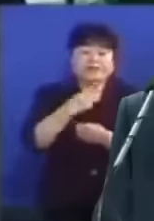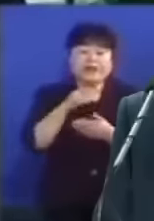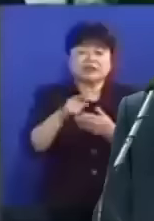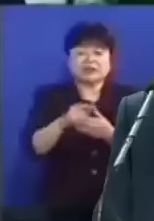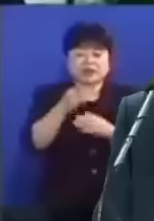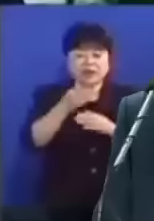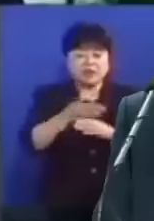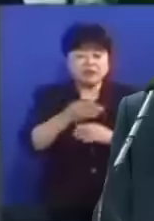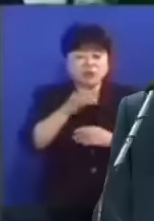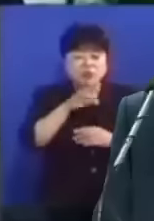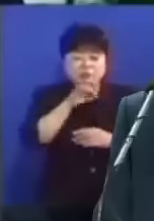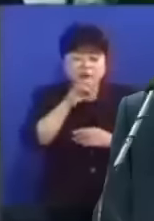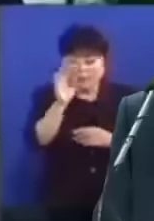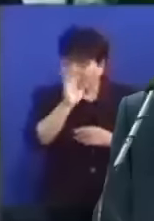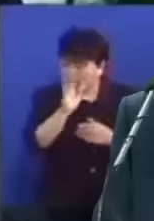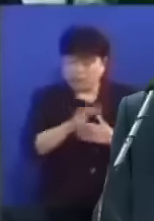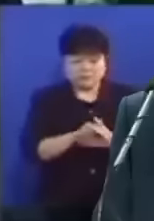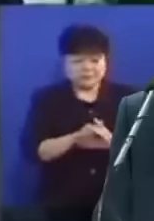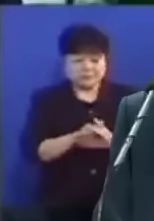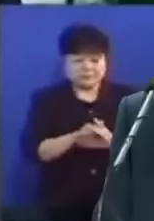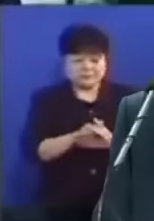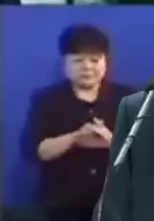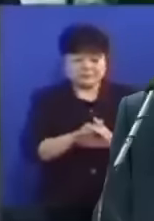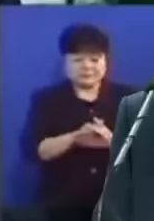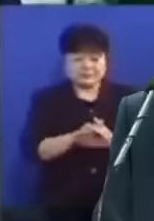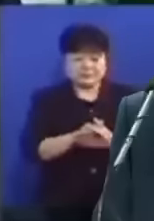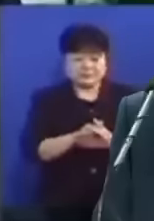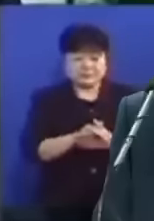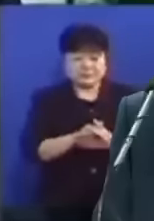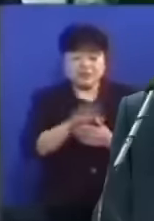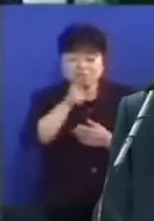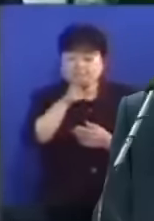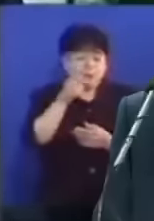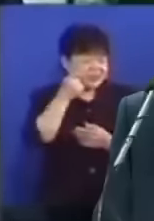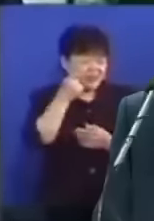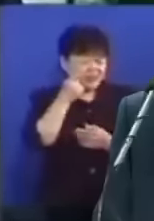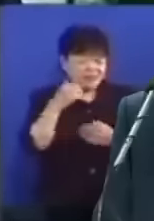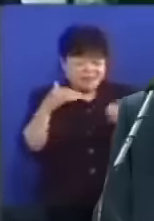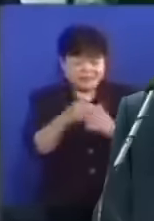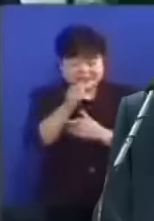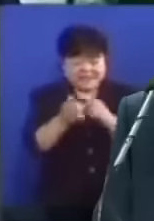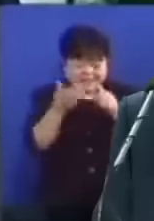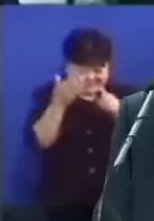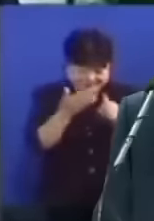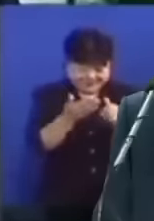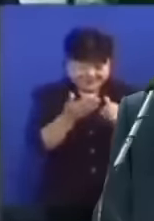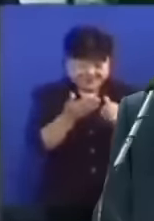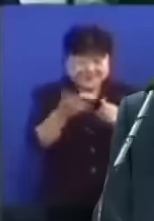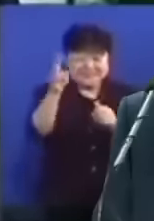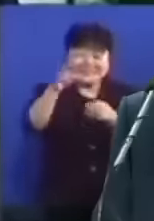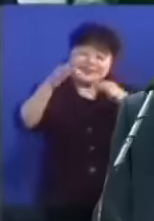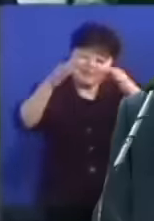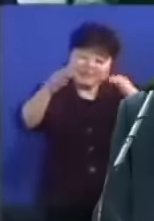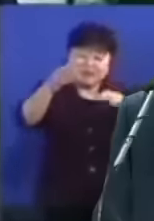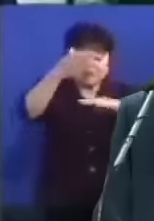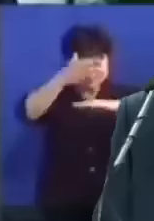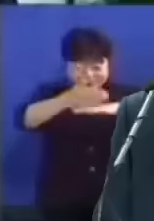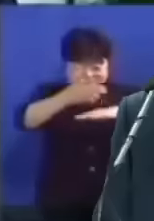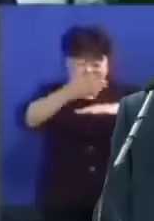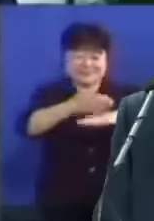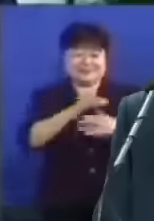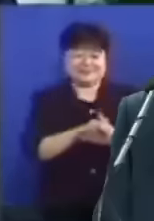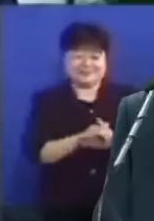당할 때 하나님을 원망할 수가 있겠느냐? 그렇게 할 수 없다. 그는 끝까지 하나님을 찬미하고